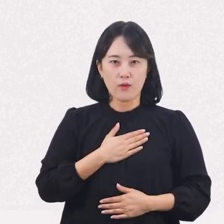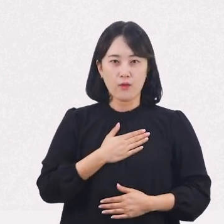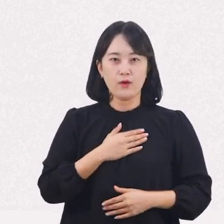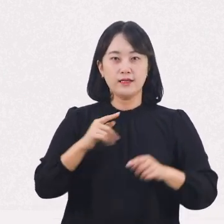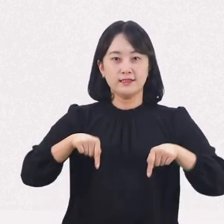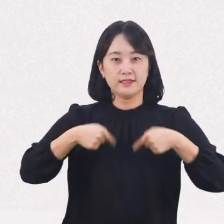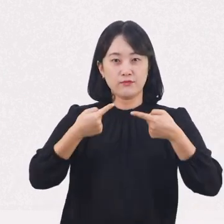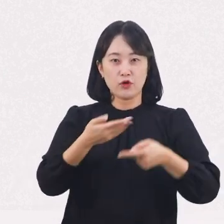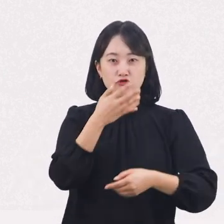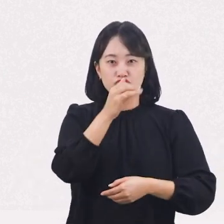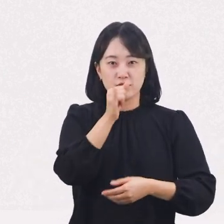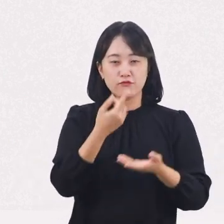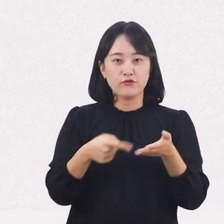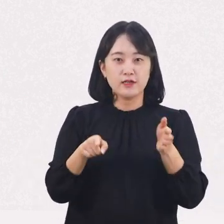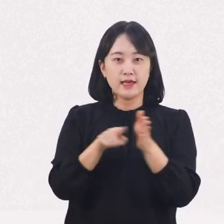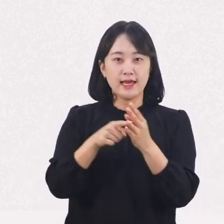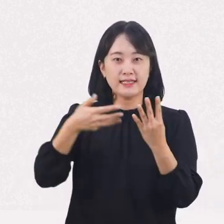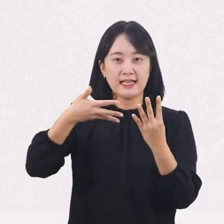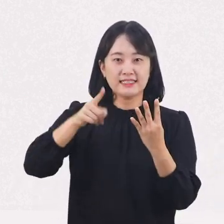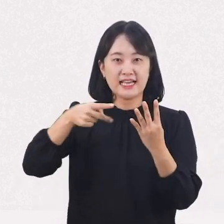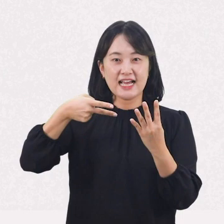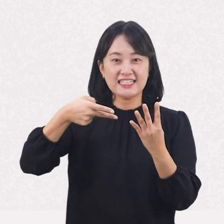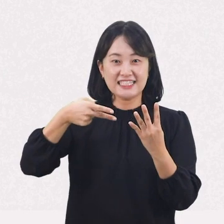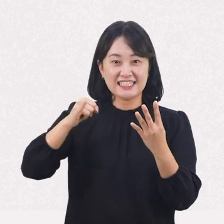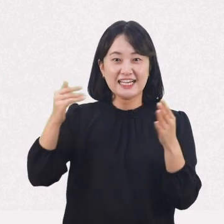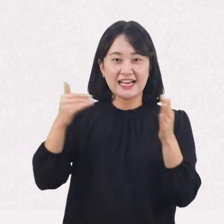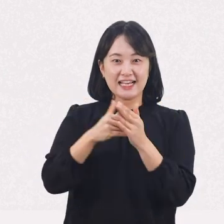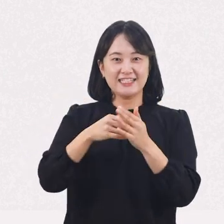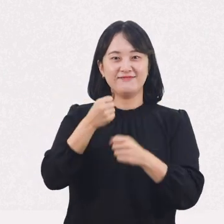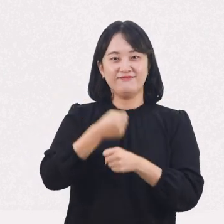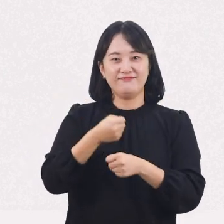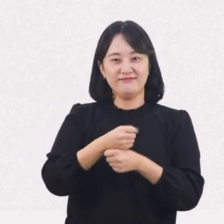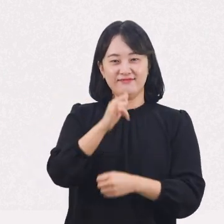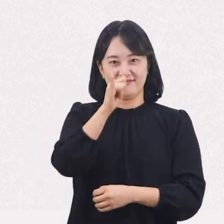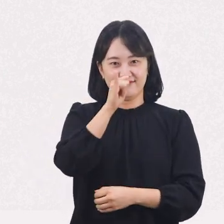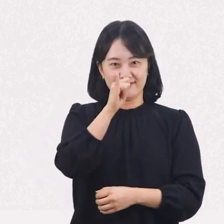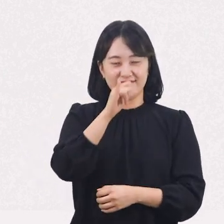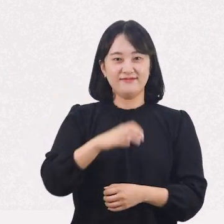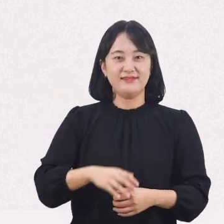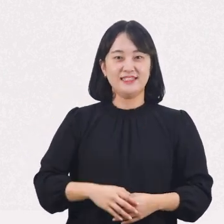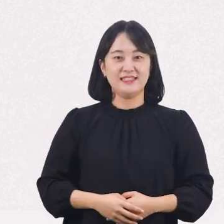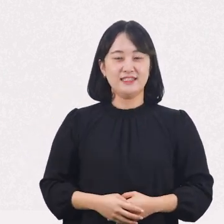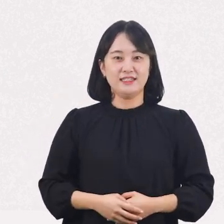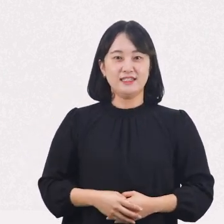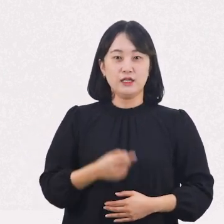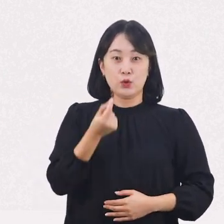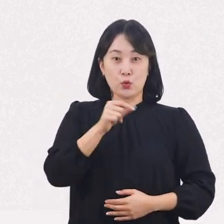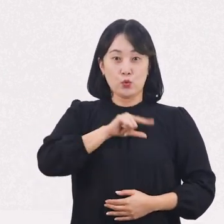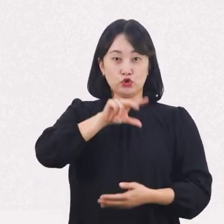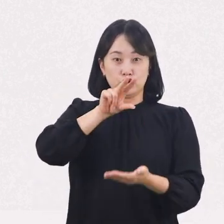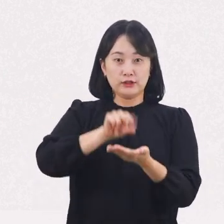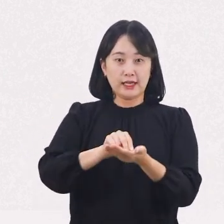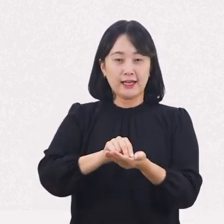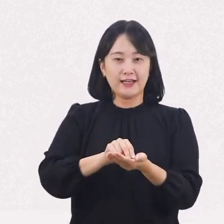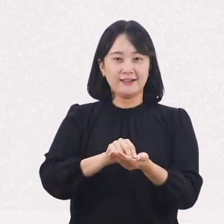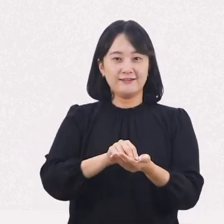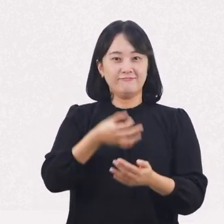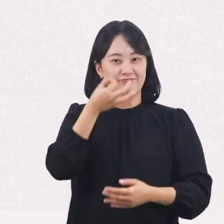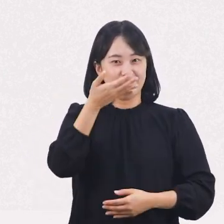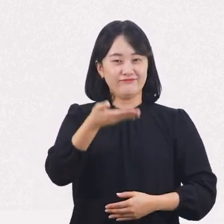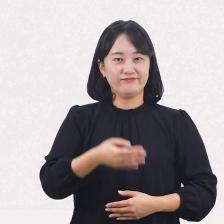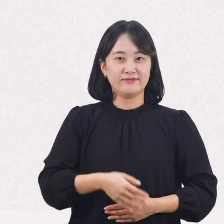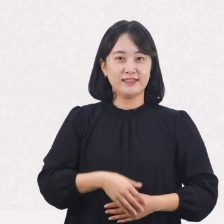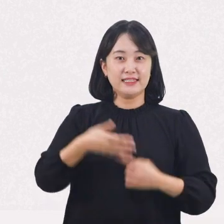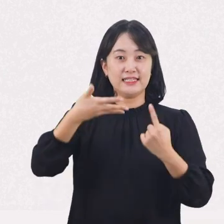수 있도록 총 4차 시 활동으로 구성되어 있으며 차시별 소주제는 다음과 같습니다.